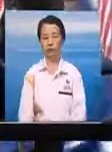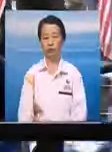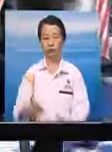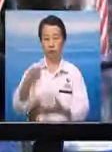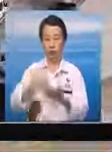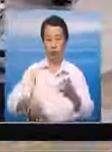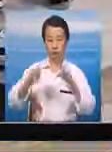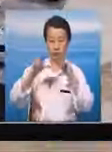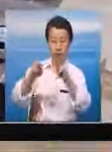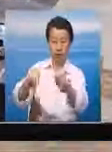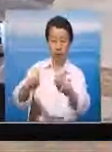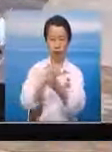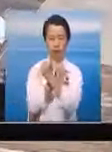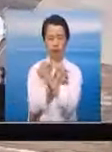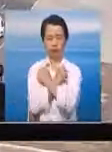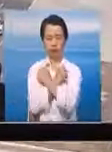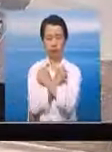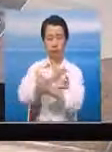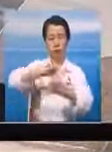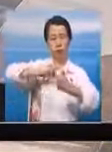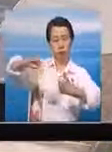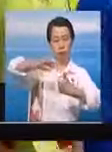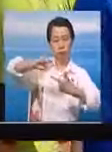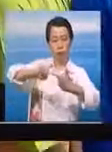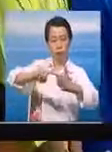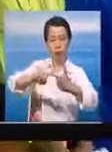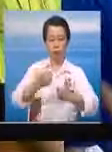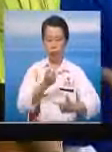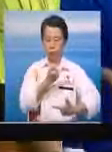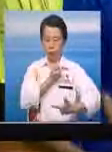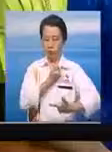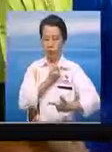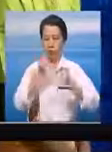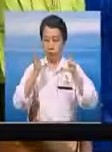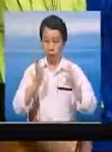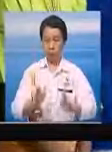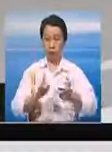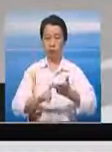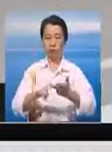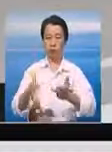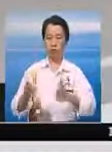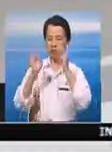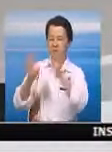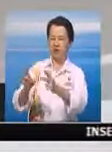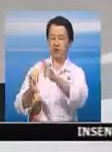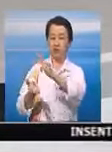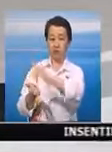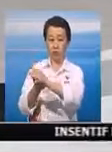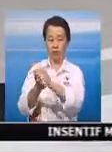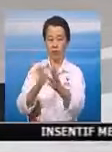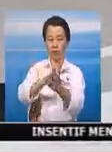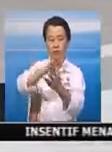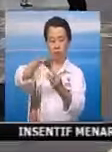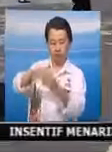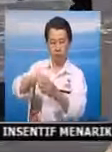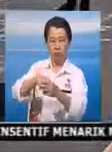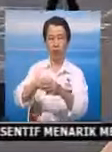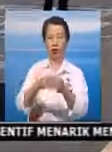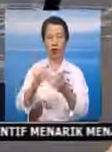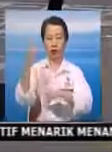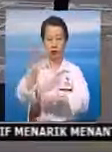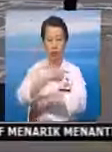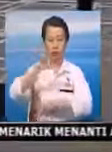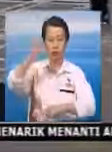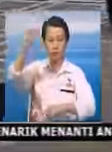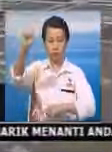kali ini ialah patriotisme, perjuangan, jati diri anak bangsa yang benci rasuah digarap dalam sambutan Hari Kebangsaan